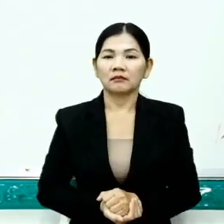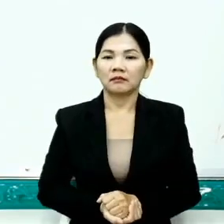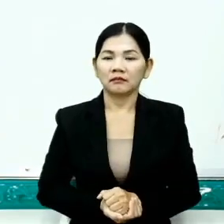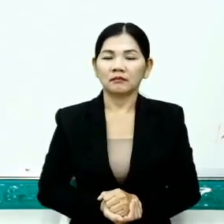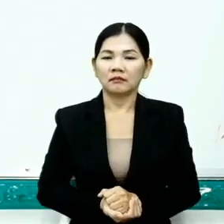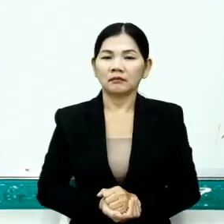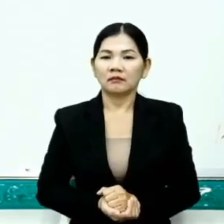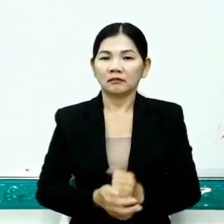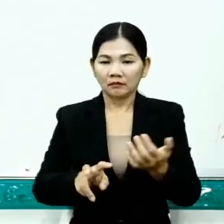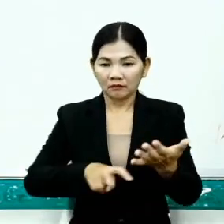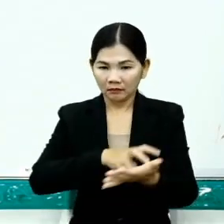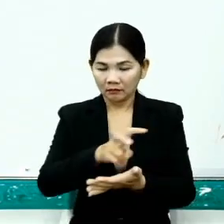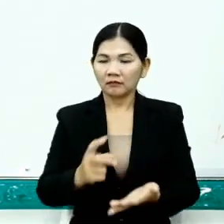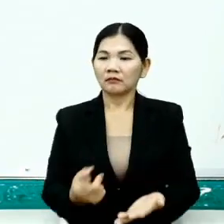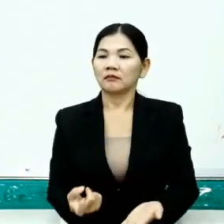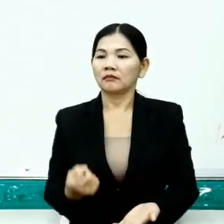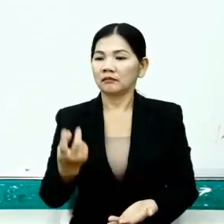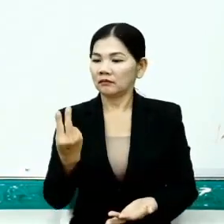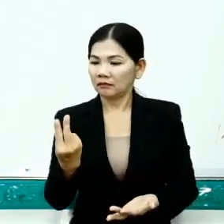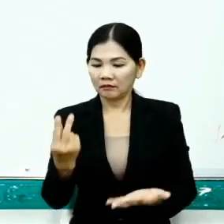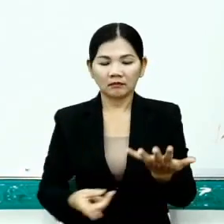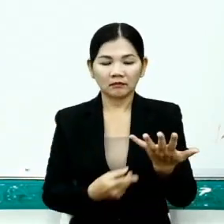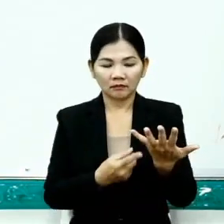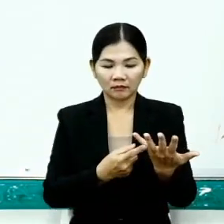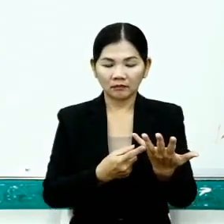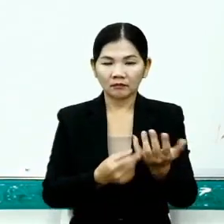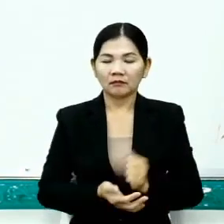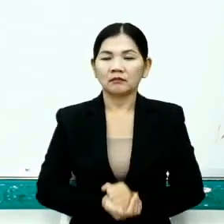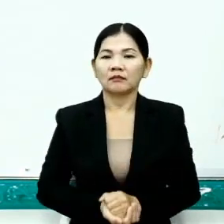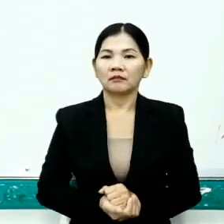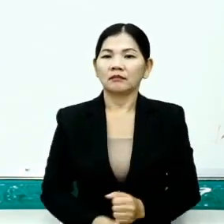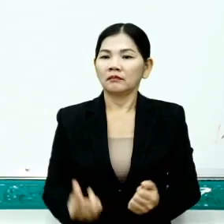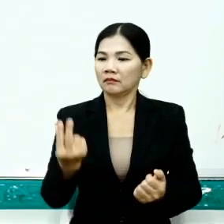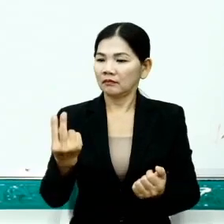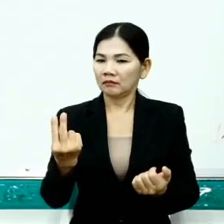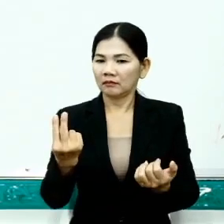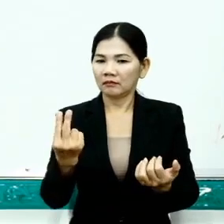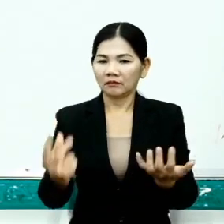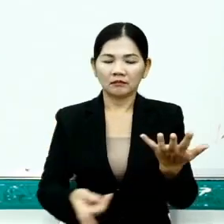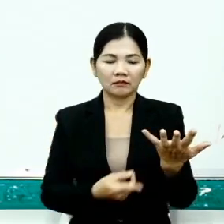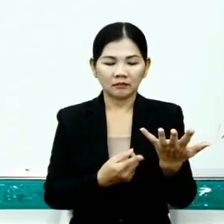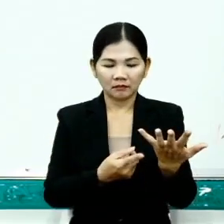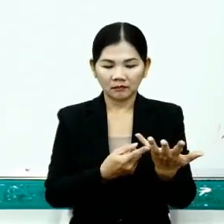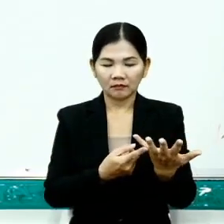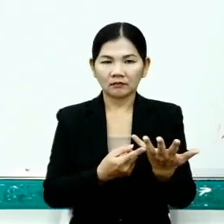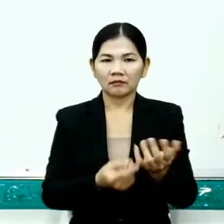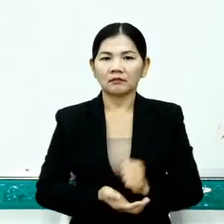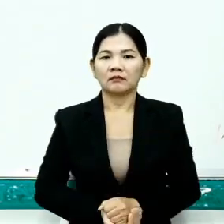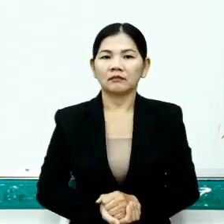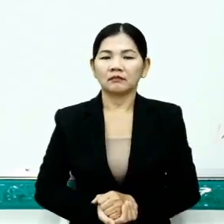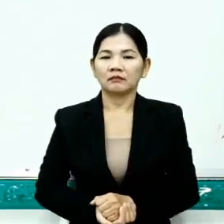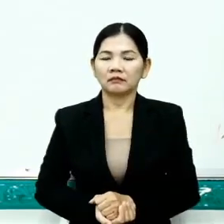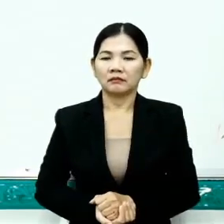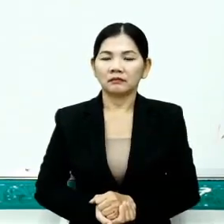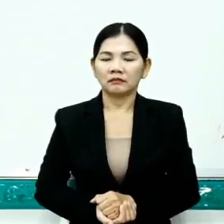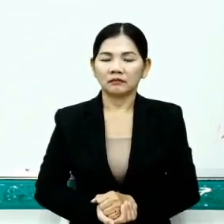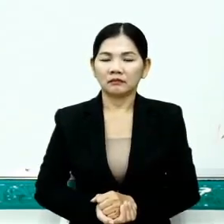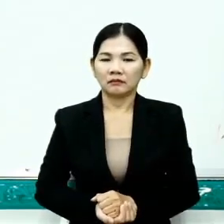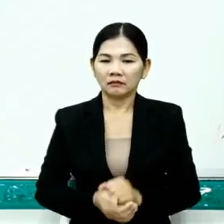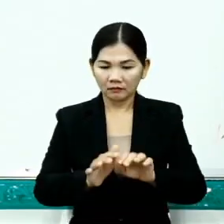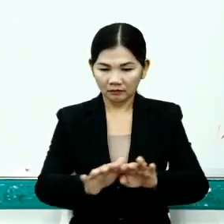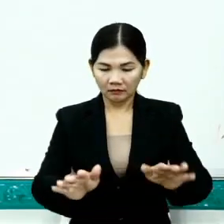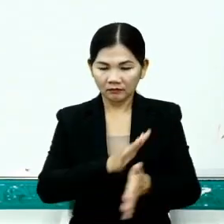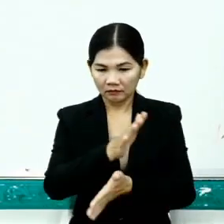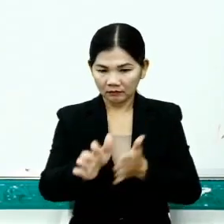Thái, thó, ải. Thái, thó, ải. Chài lời